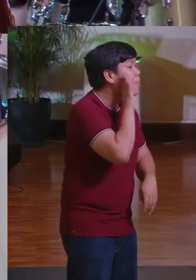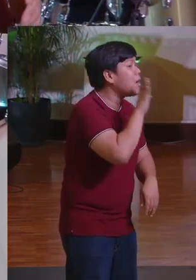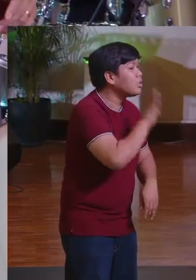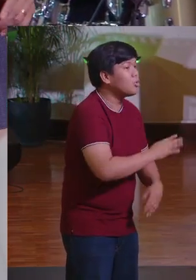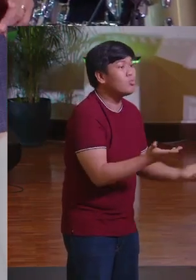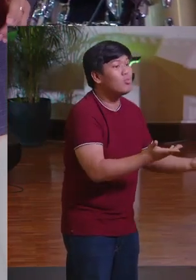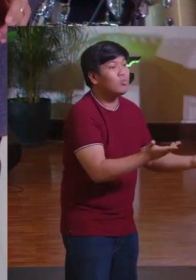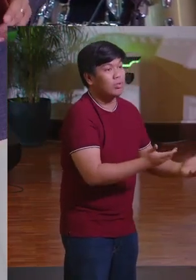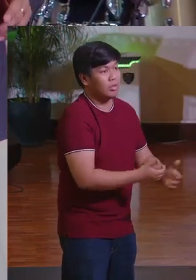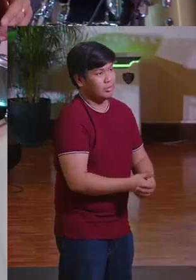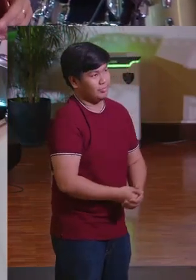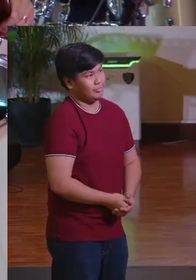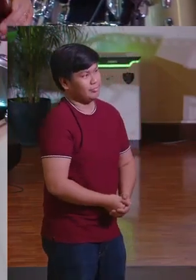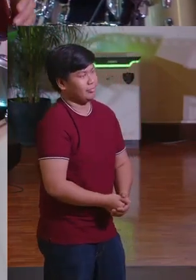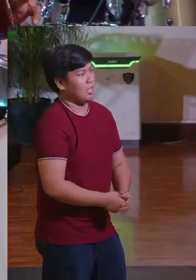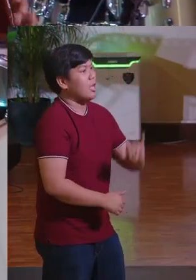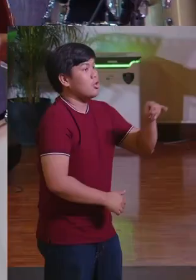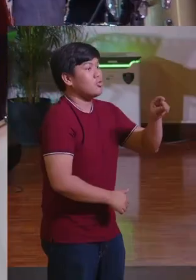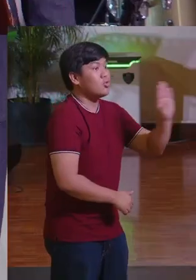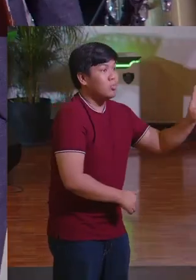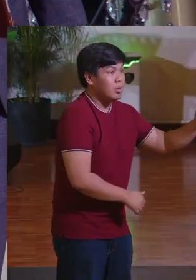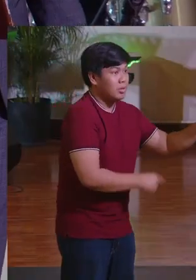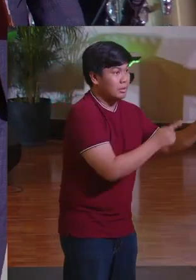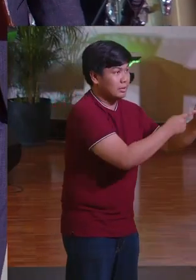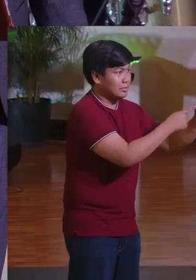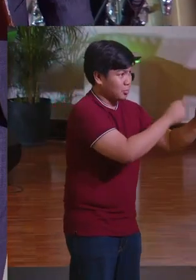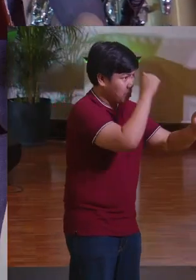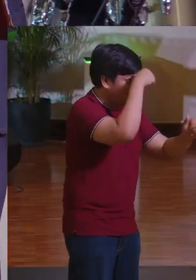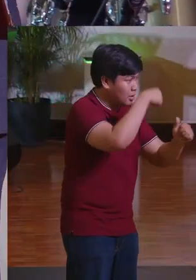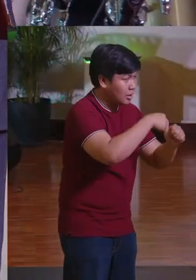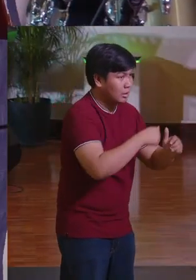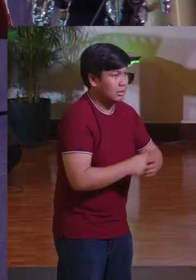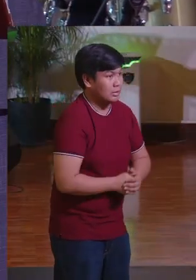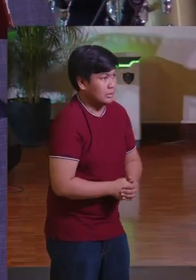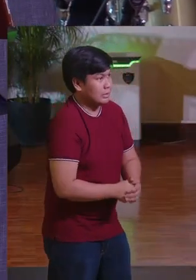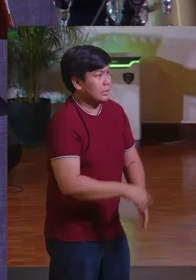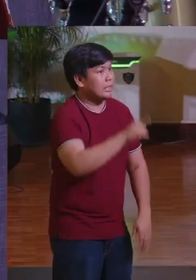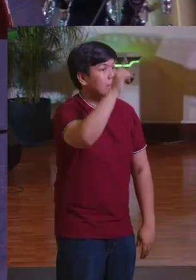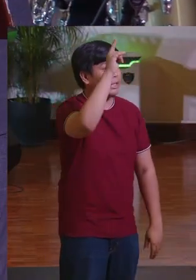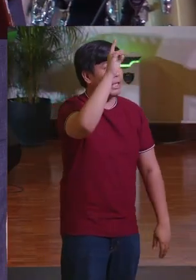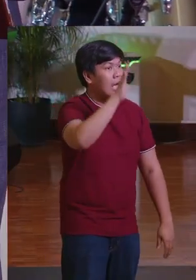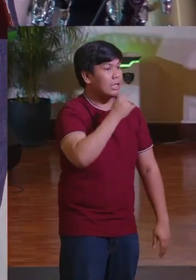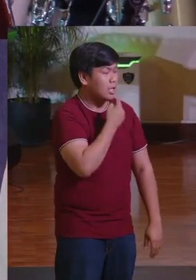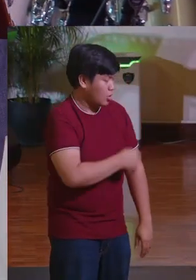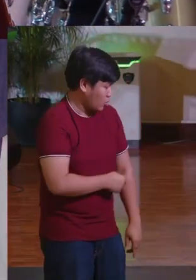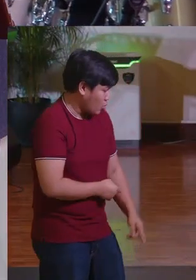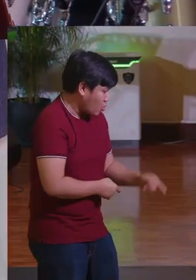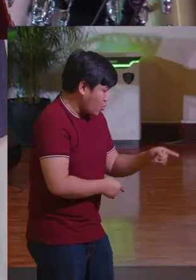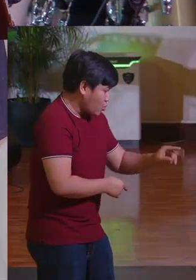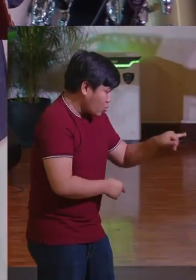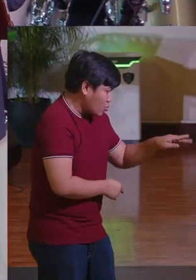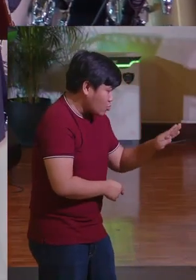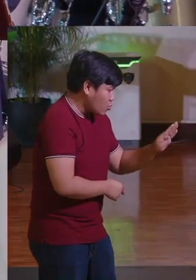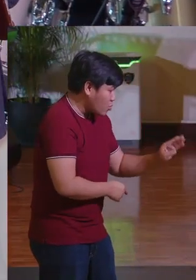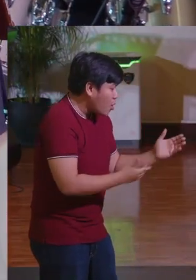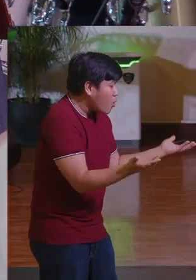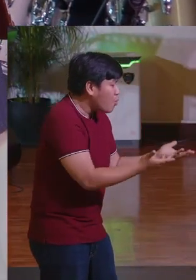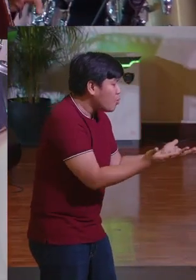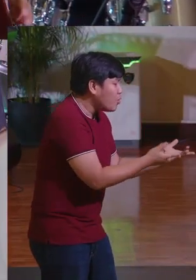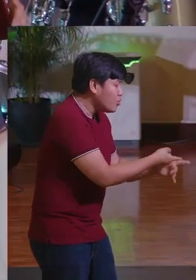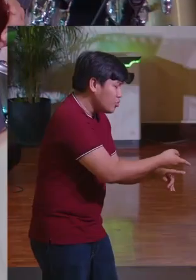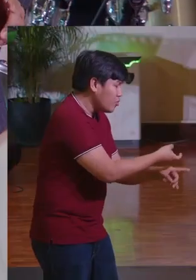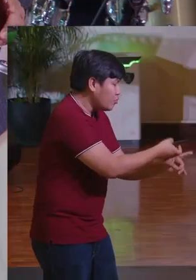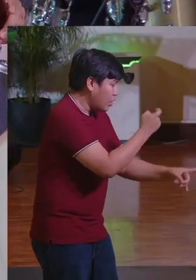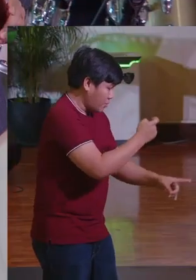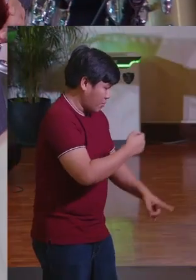ng kanyang mga kaibigan na mga angkukulit. Ang sabi ng Diyos, where were you when I laid the foundations of